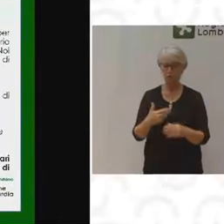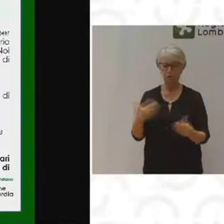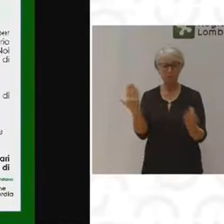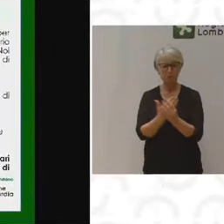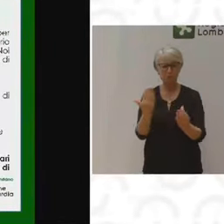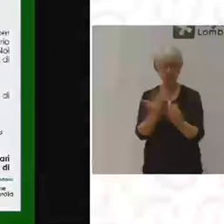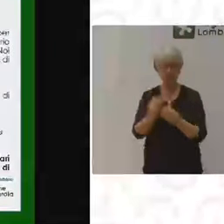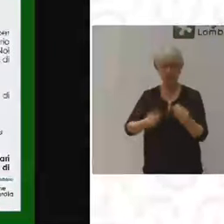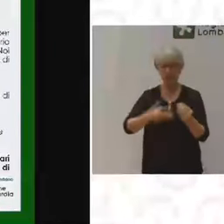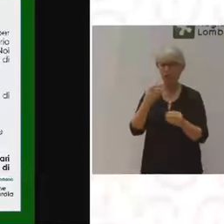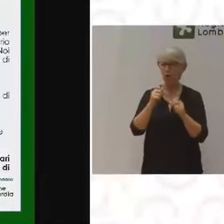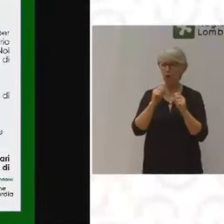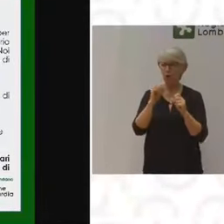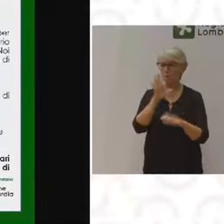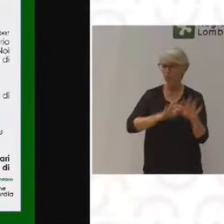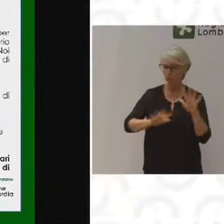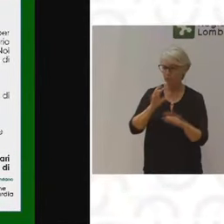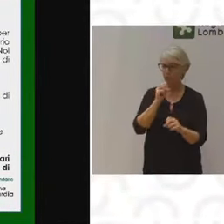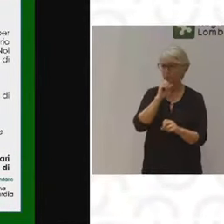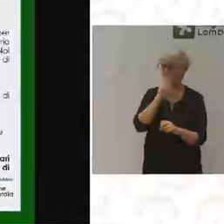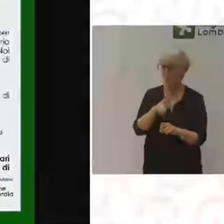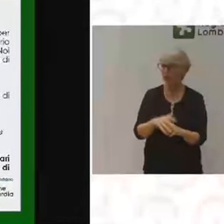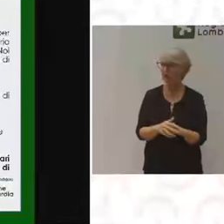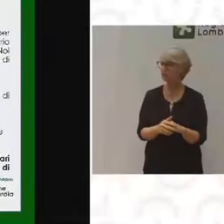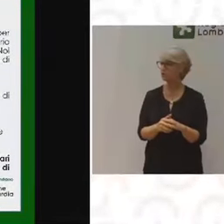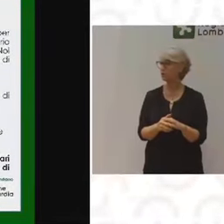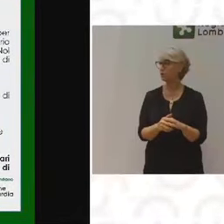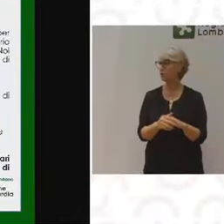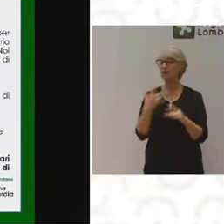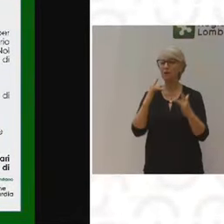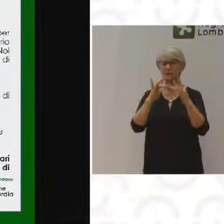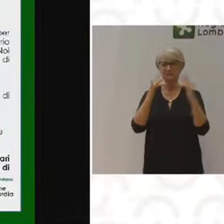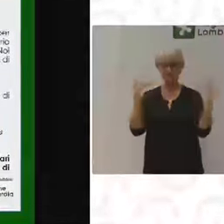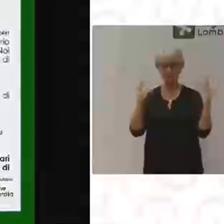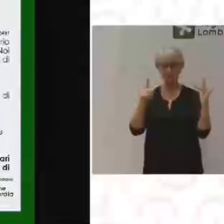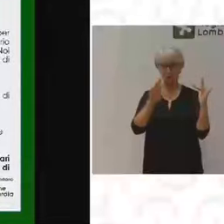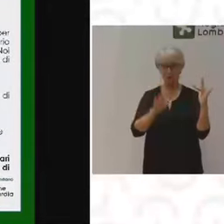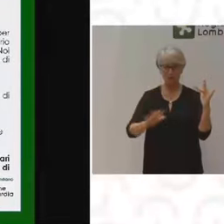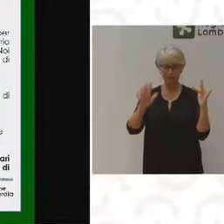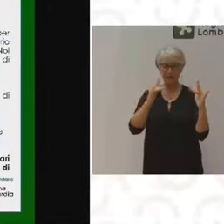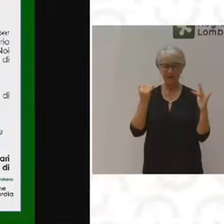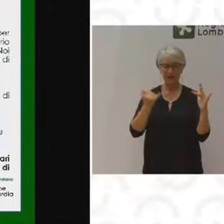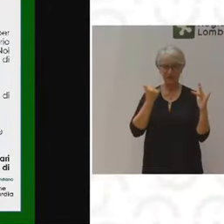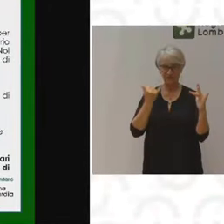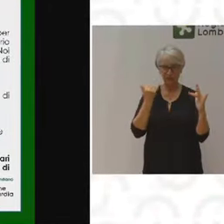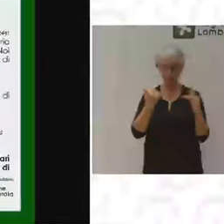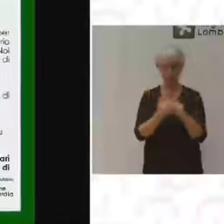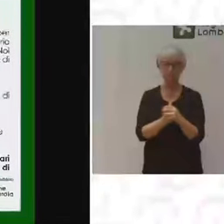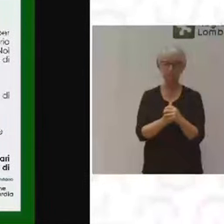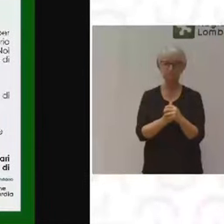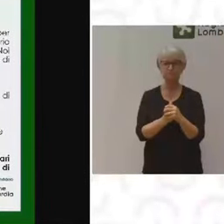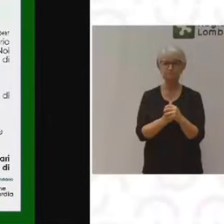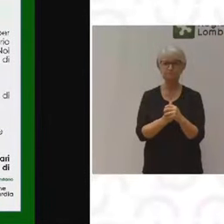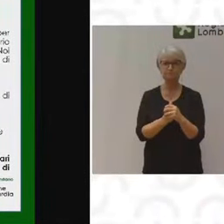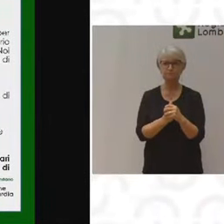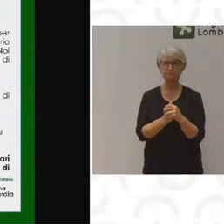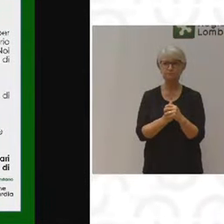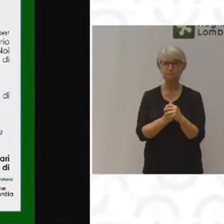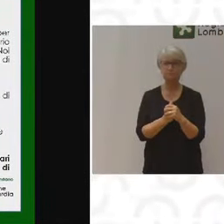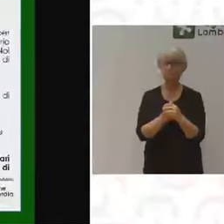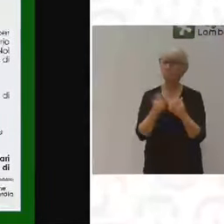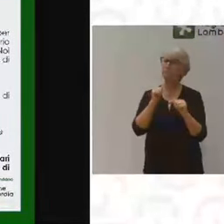comunicazione, una sezione informativa sul sito di Lombardia Facile e